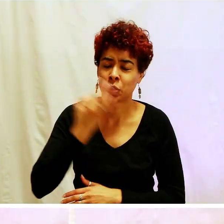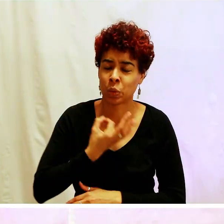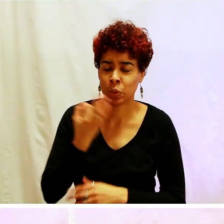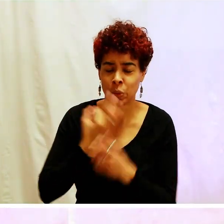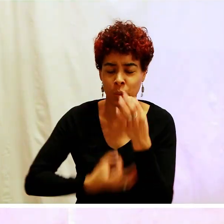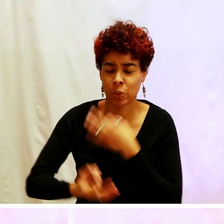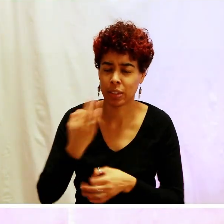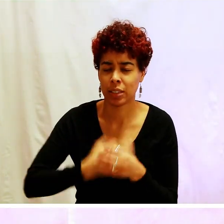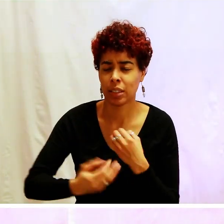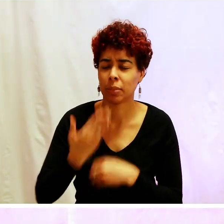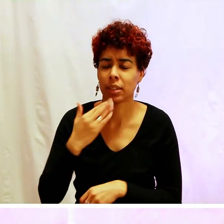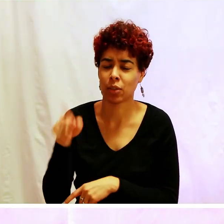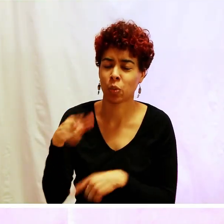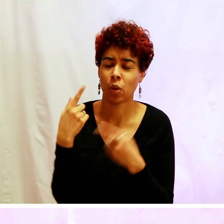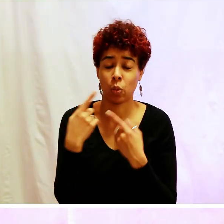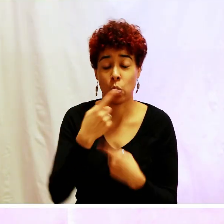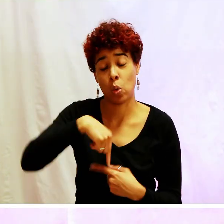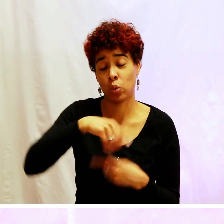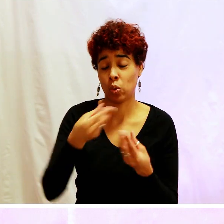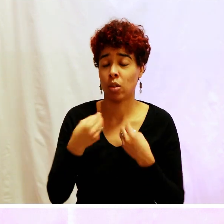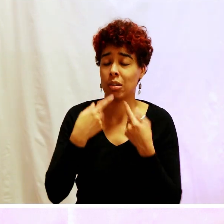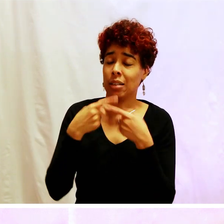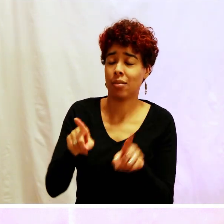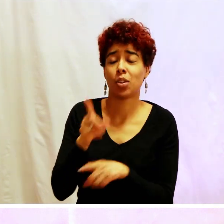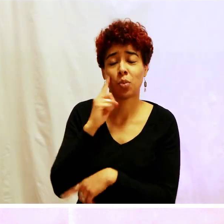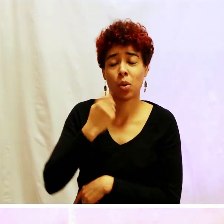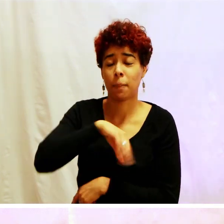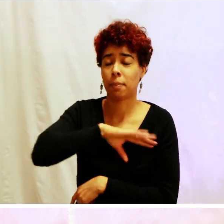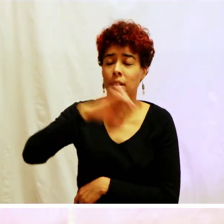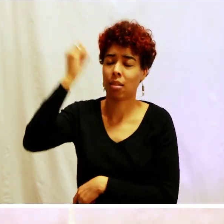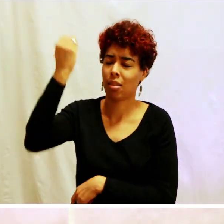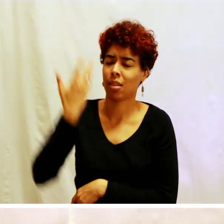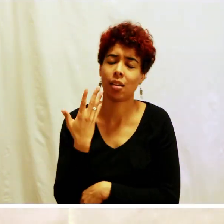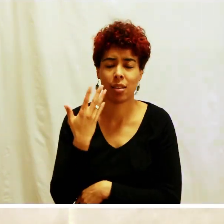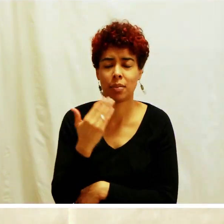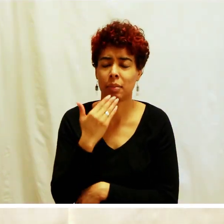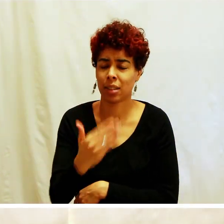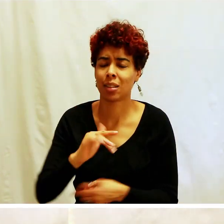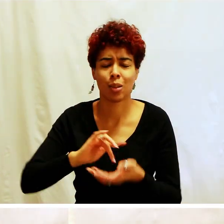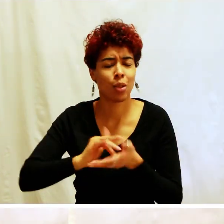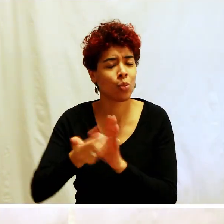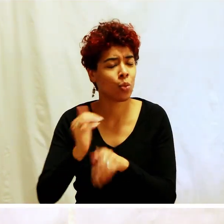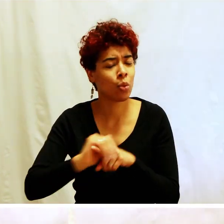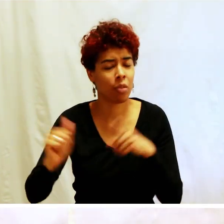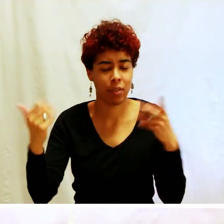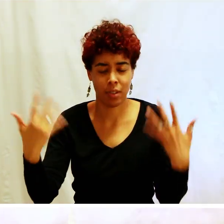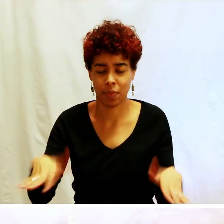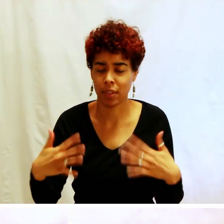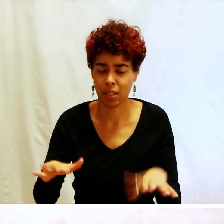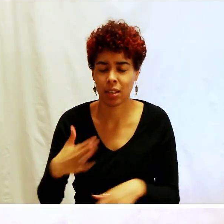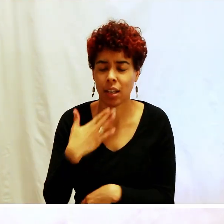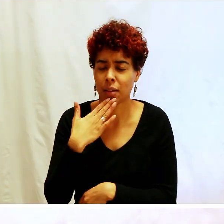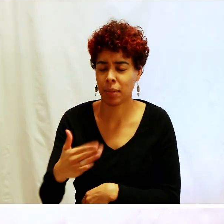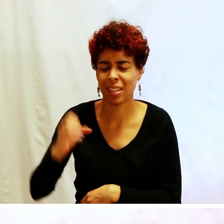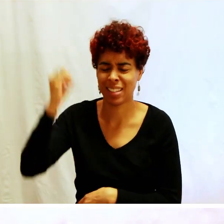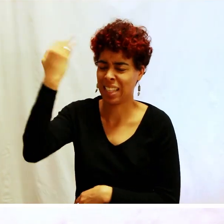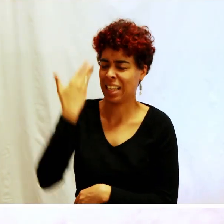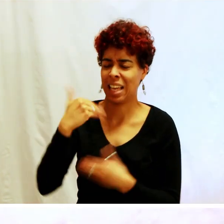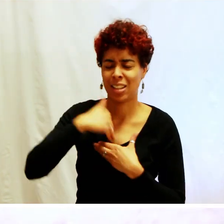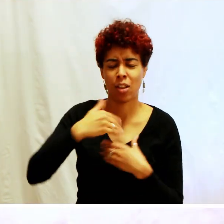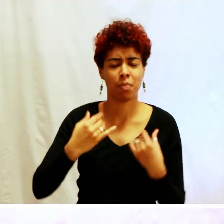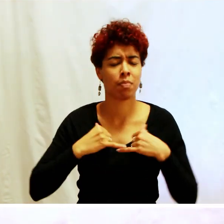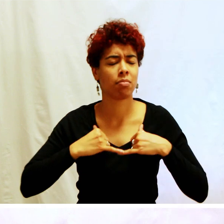nous sommes distingués, oui, par ta grâce sur nos vies. Merci Jésus d'avoir tout accompli. Merci pour la puissance de la grâce en